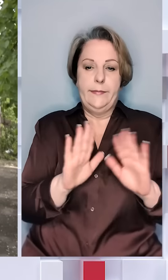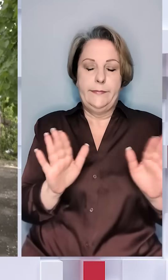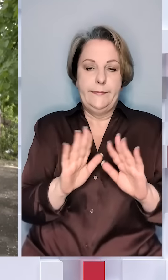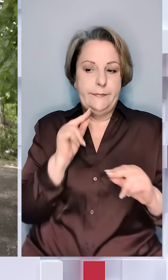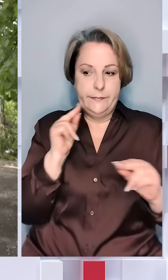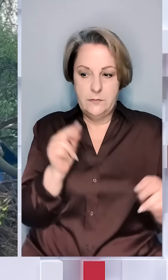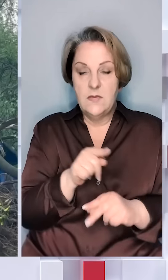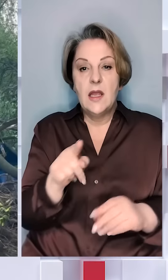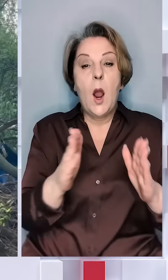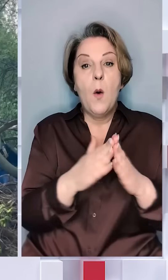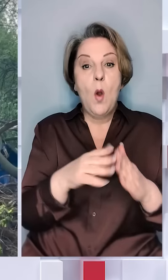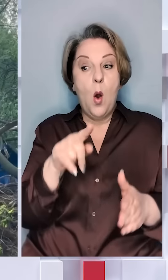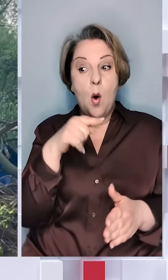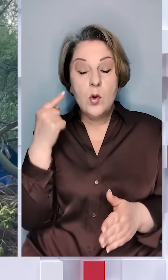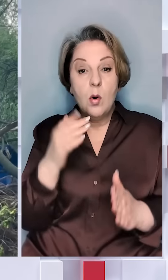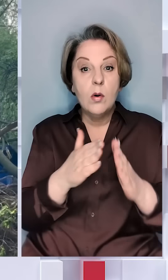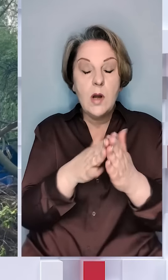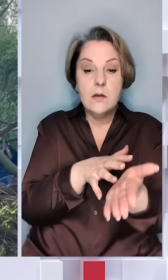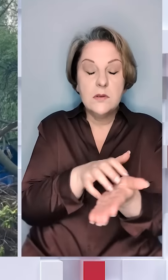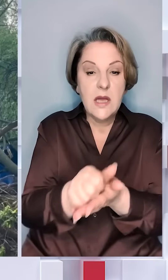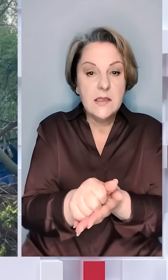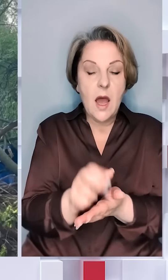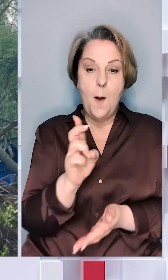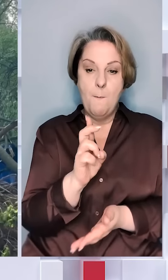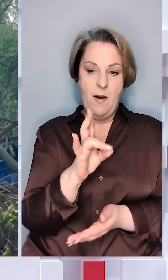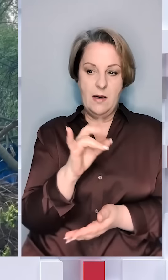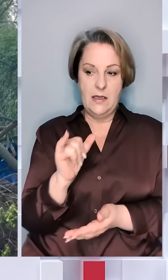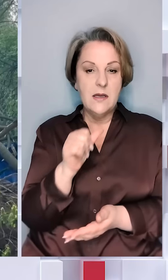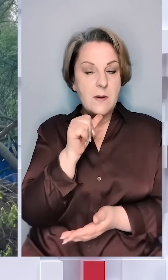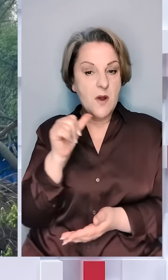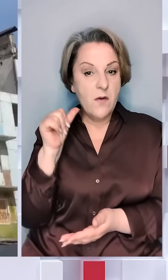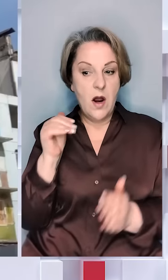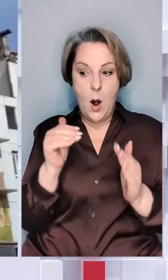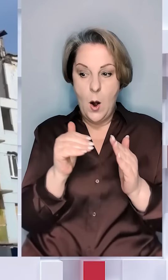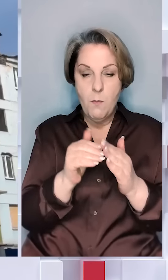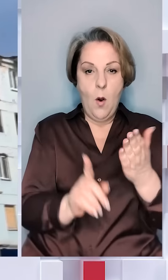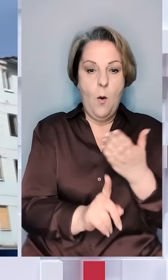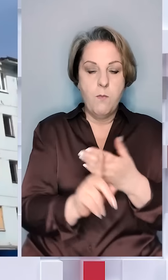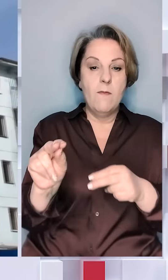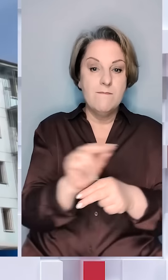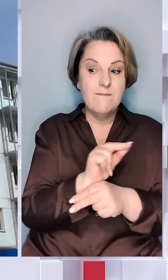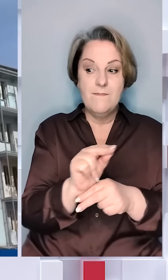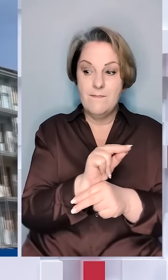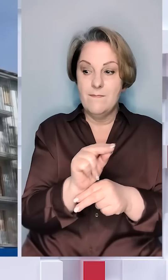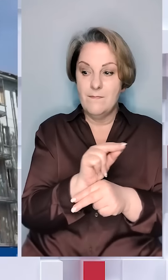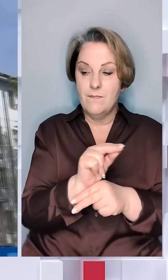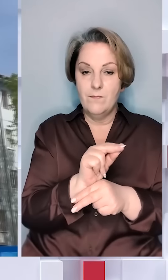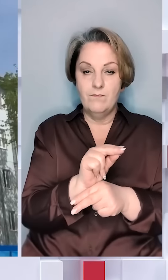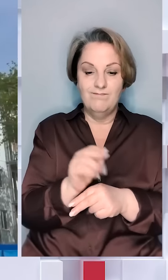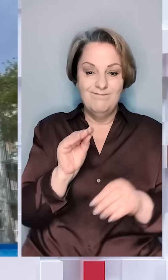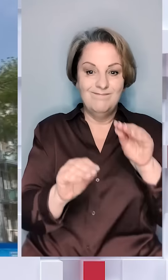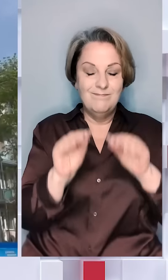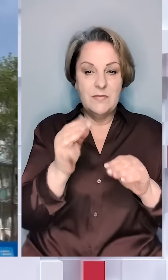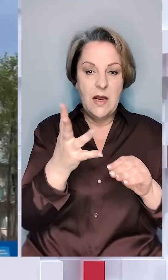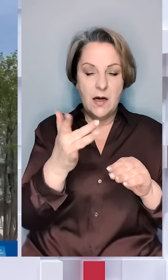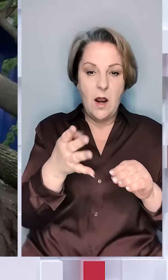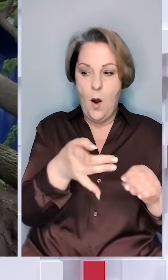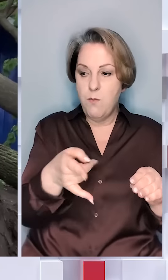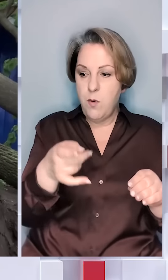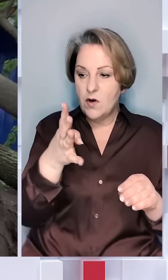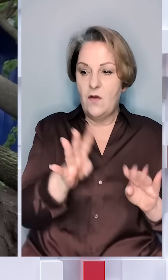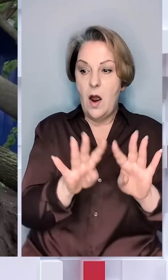наша вина. А цей будинок росіяни ракетою зруйнували у березні минулоріч. Будівлю почали відновлювати, звели кілька поверхів та